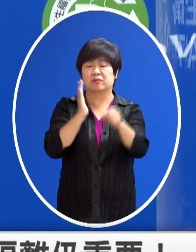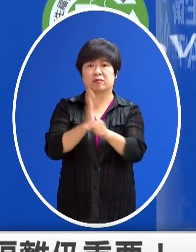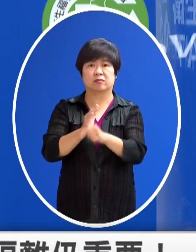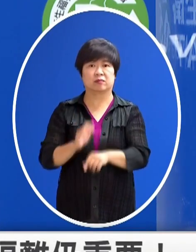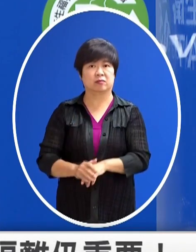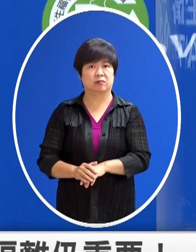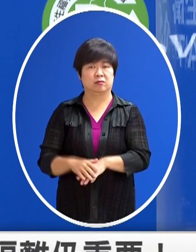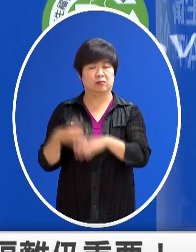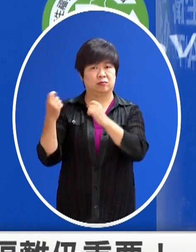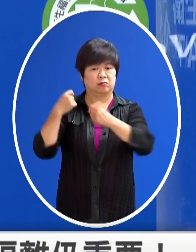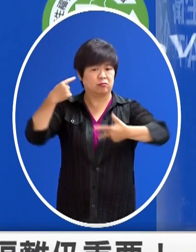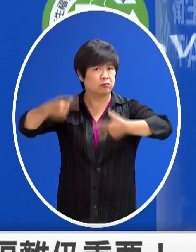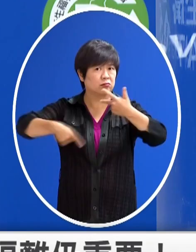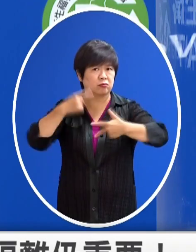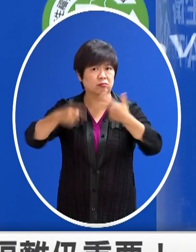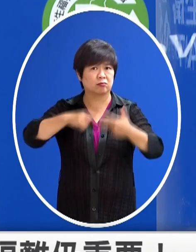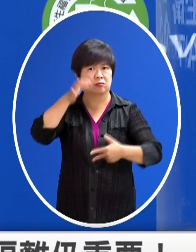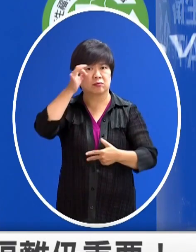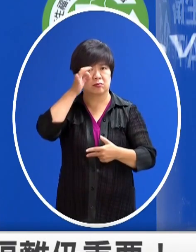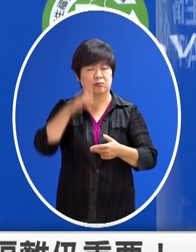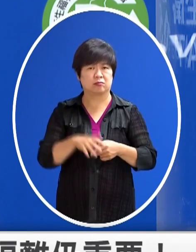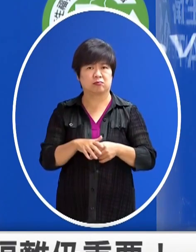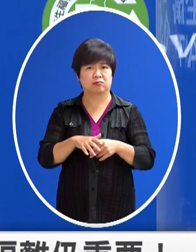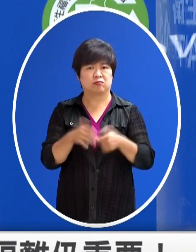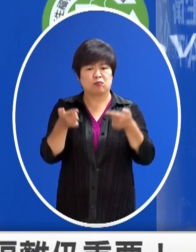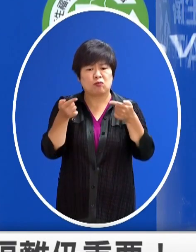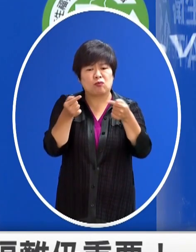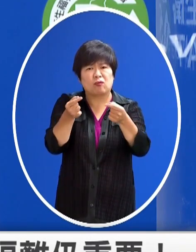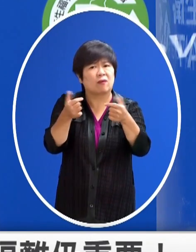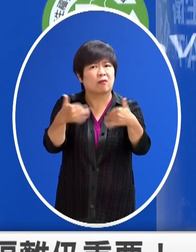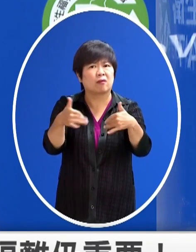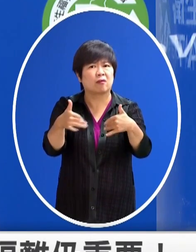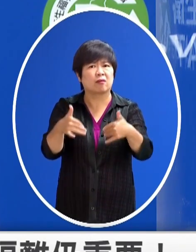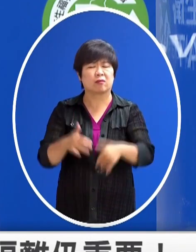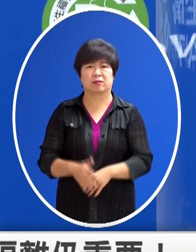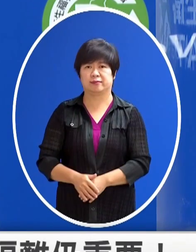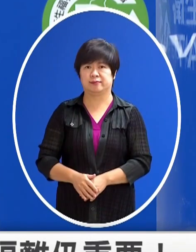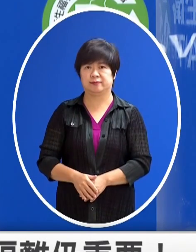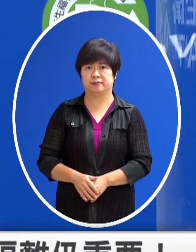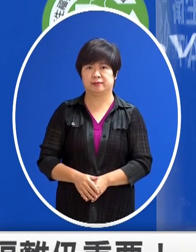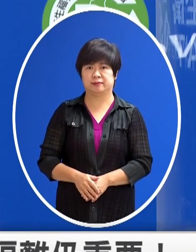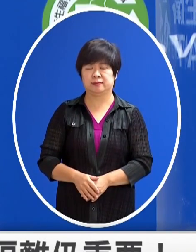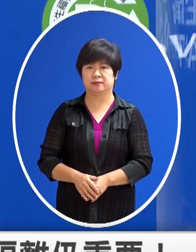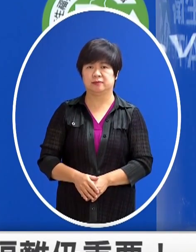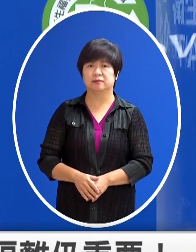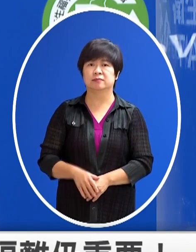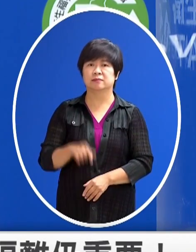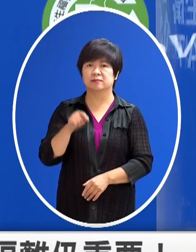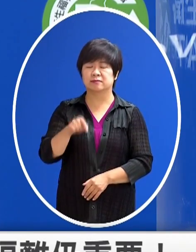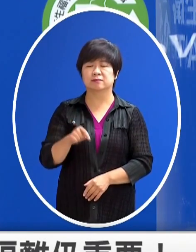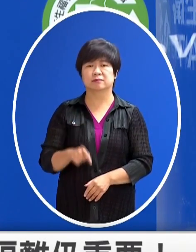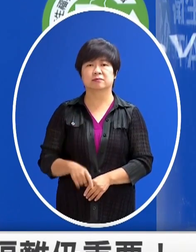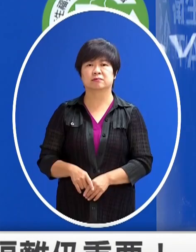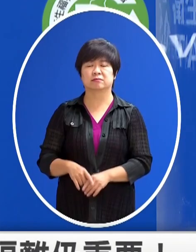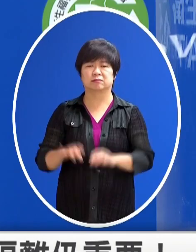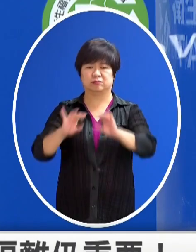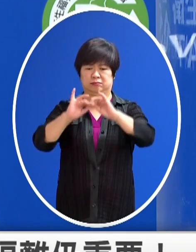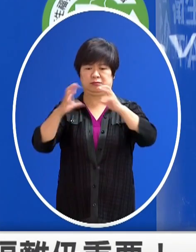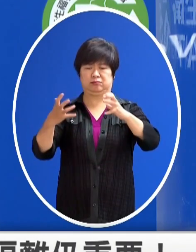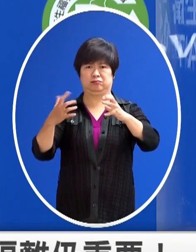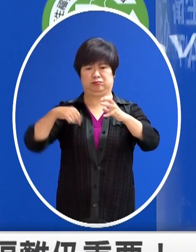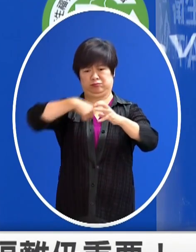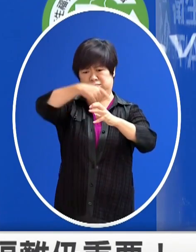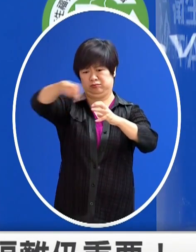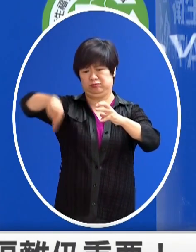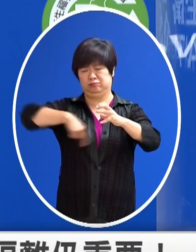天这一周来并没有看到它一个明显要减缓的一个趋向，好，所以毕竟还是一个地球村，它还是存